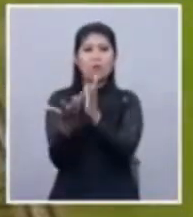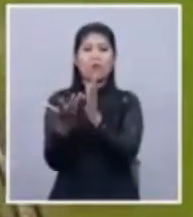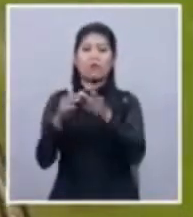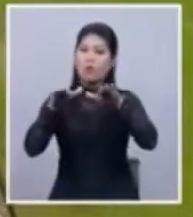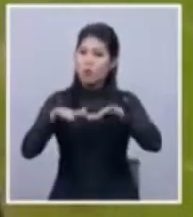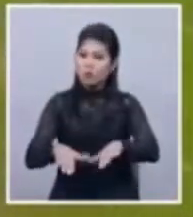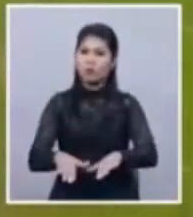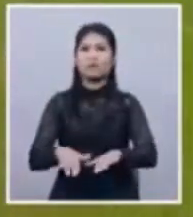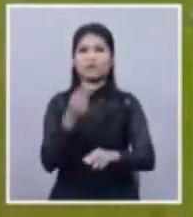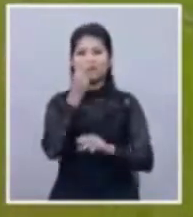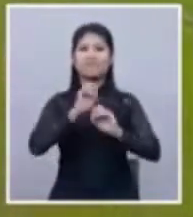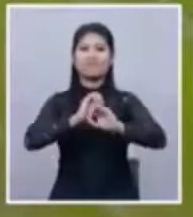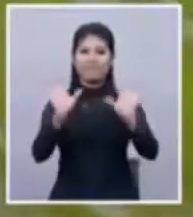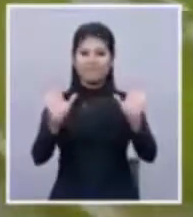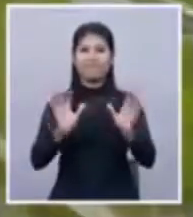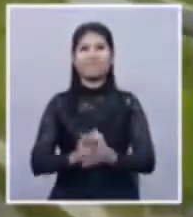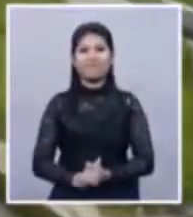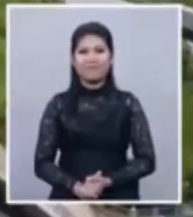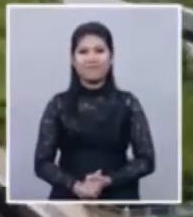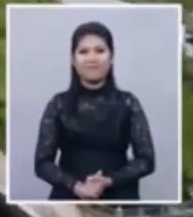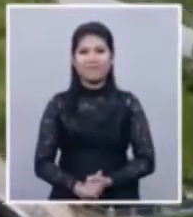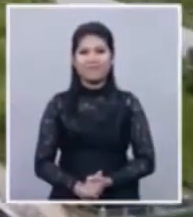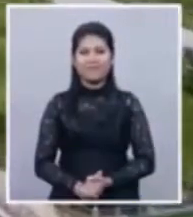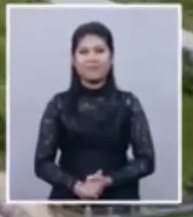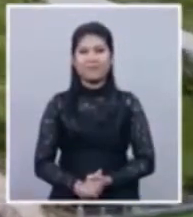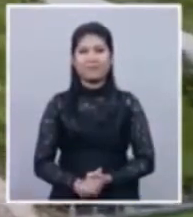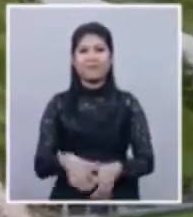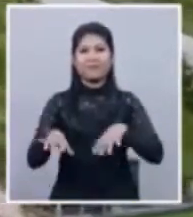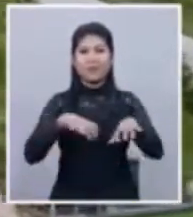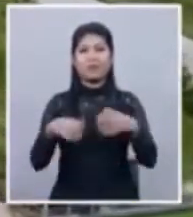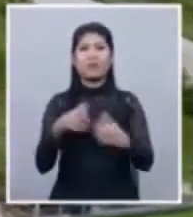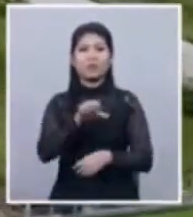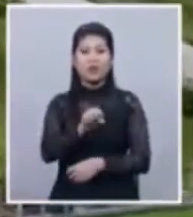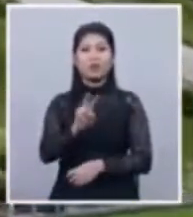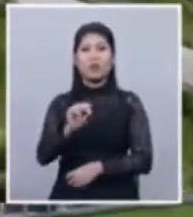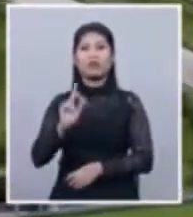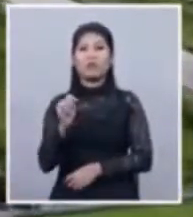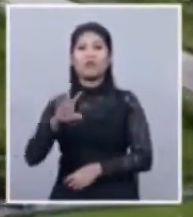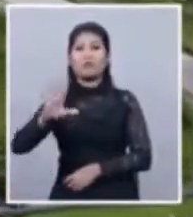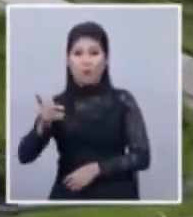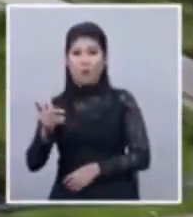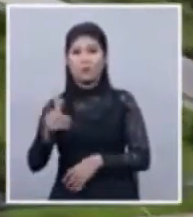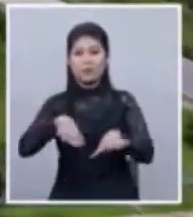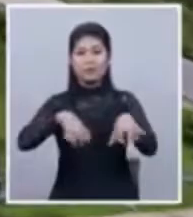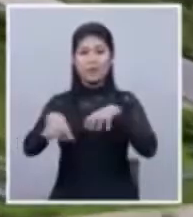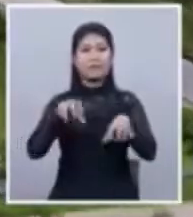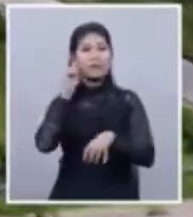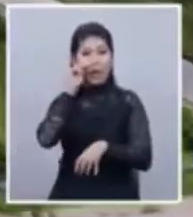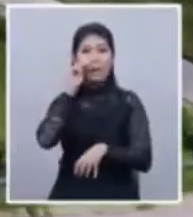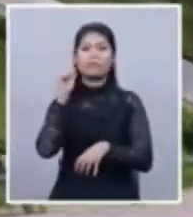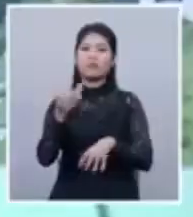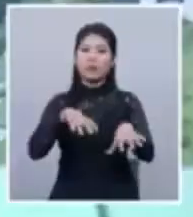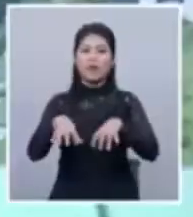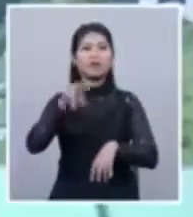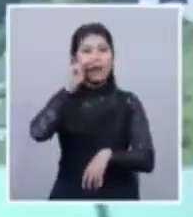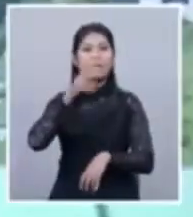งานที่ชัดเจนมากเลยครับ การบูรณาการของสทนช.นะคะทำให้ปัจจุบันการบริหารจัดการน้ำอุปโภคบริโ